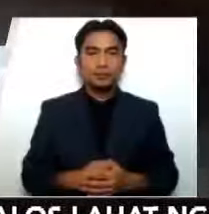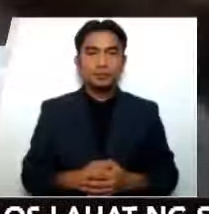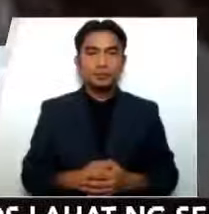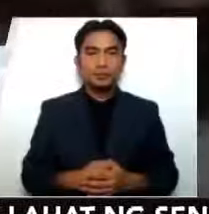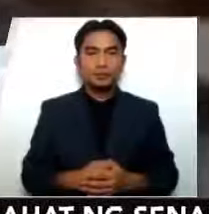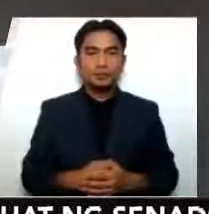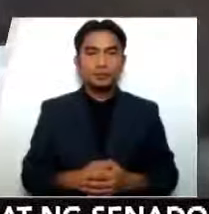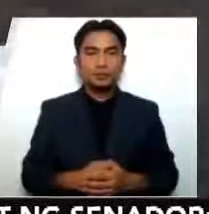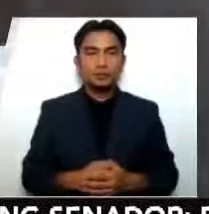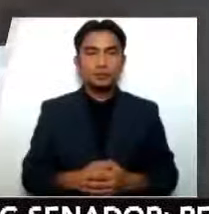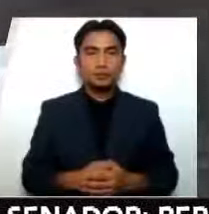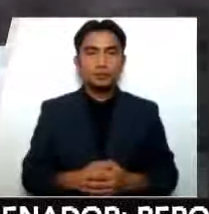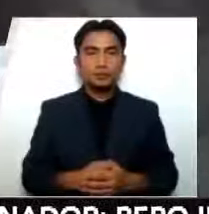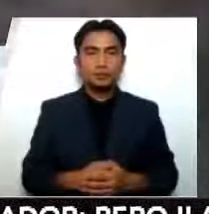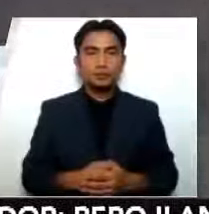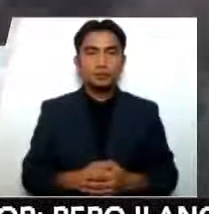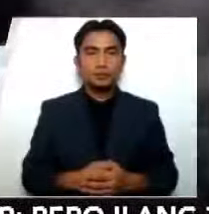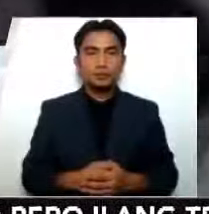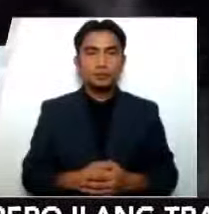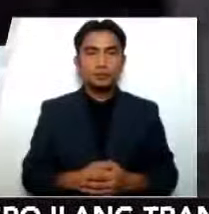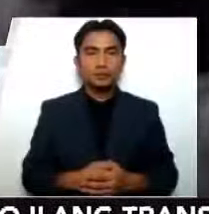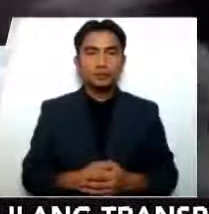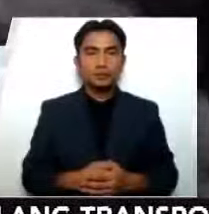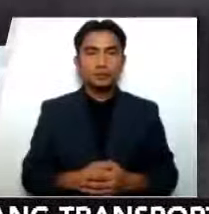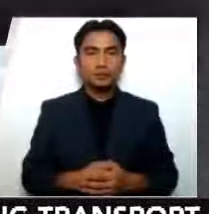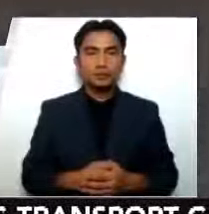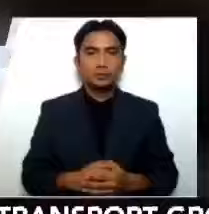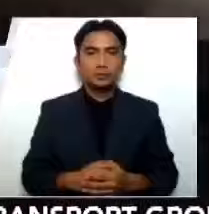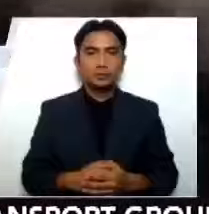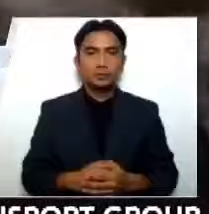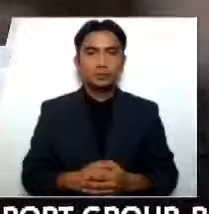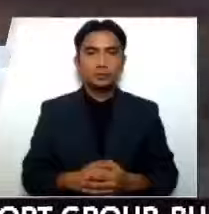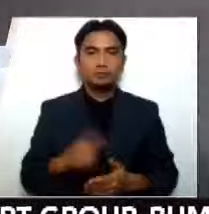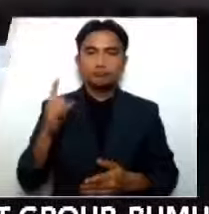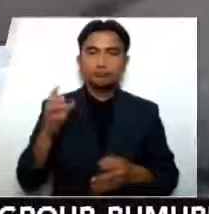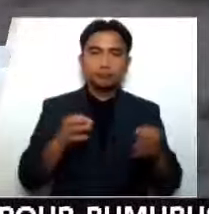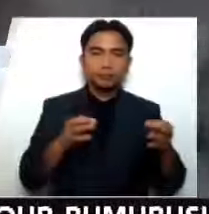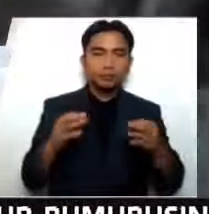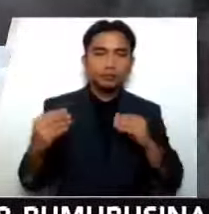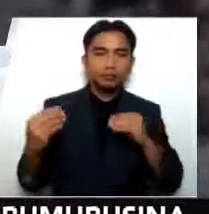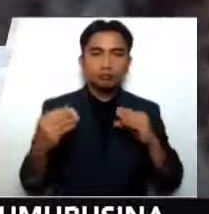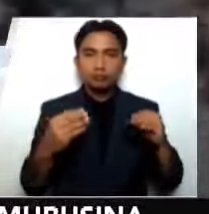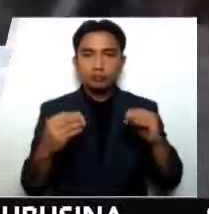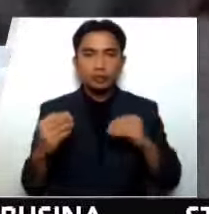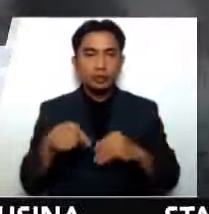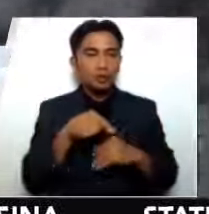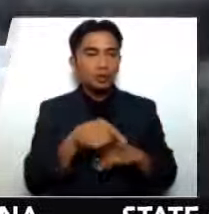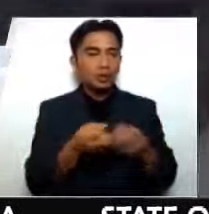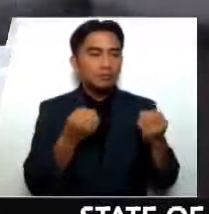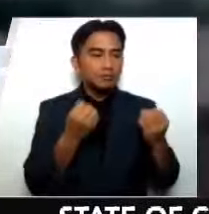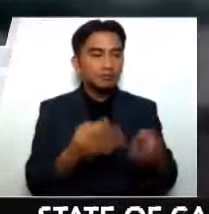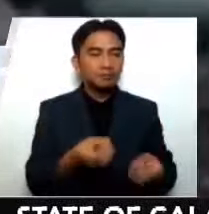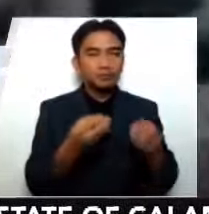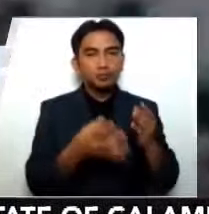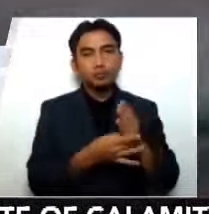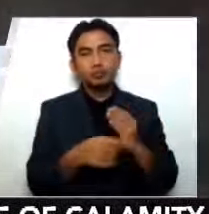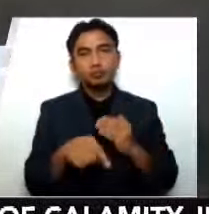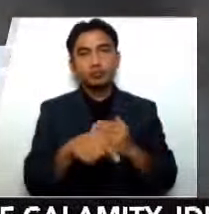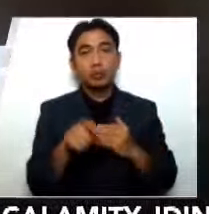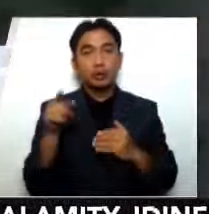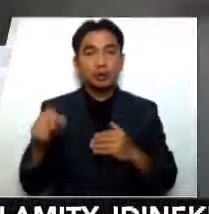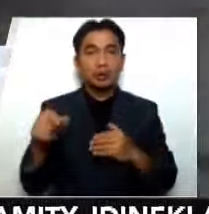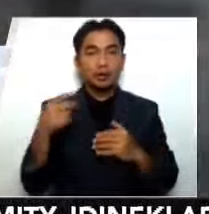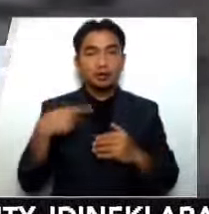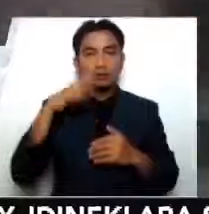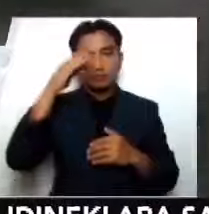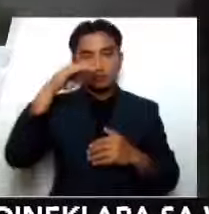Yan po yung limasag. Mura, 120 nga langis. Punong-puno na po ng langis. Ibinahagi ni Cavite Governor John Vic